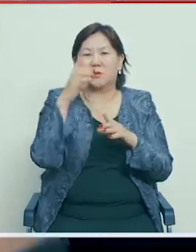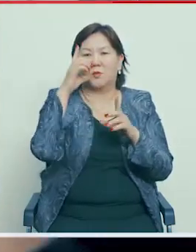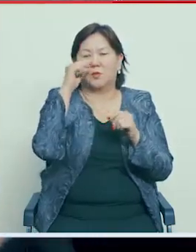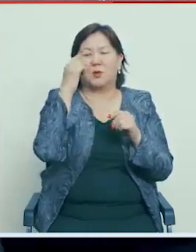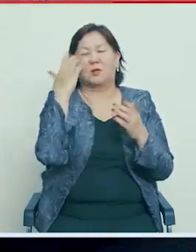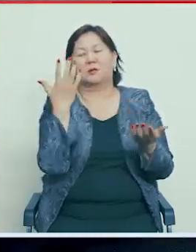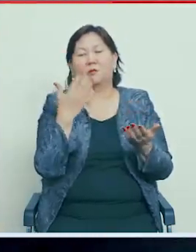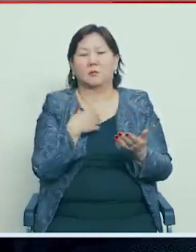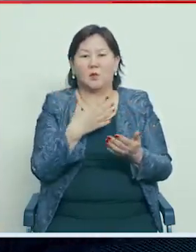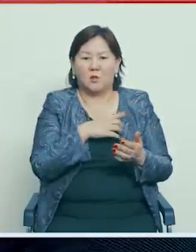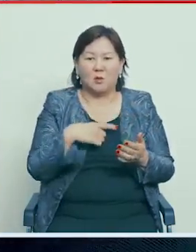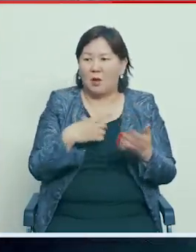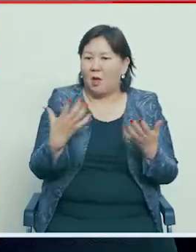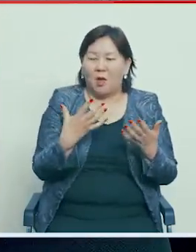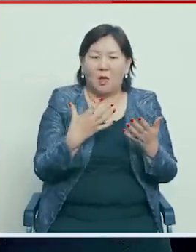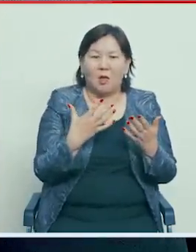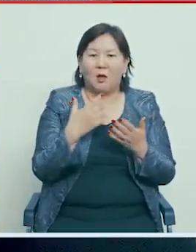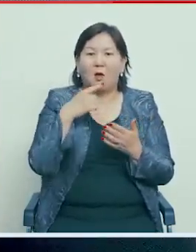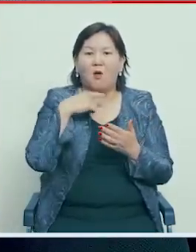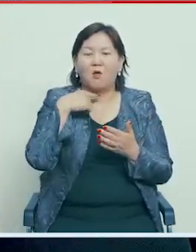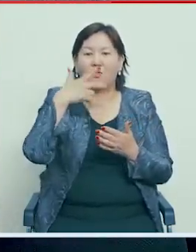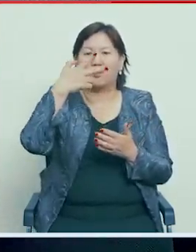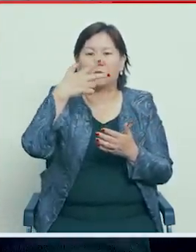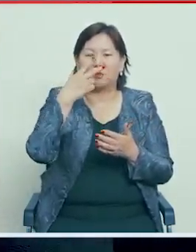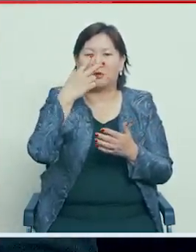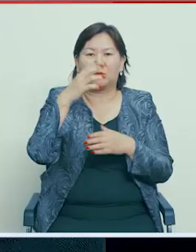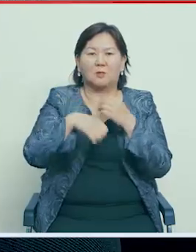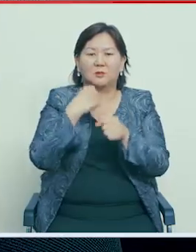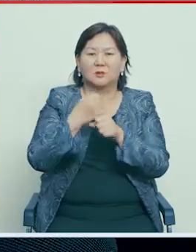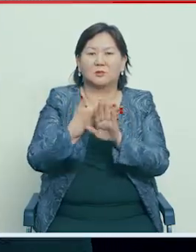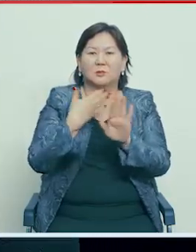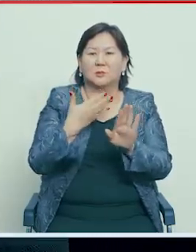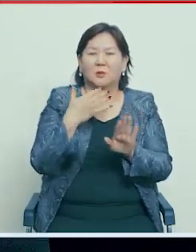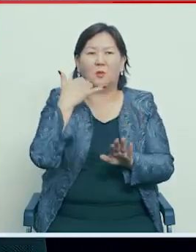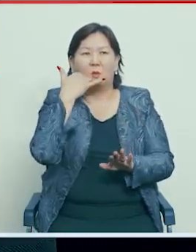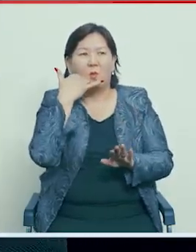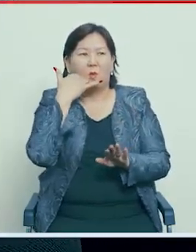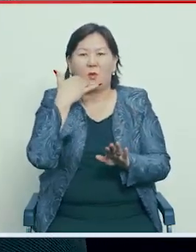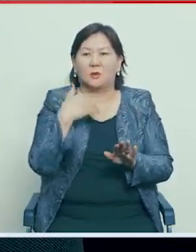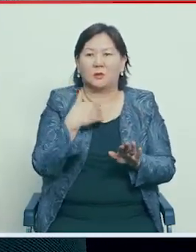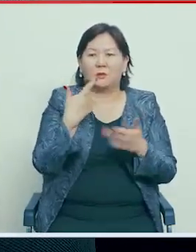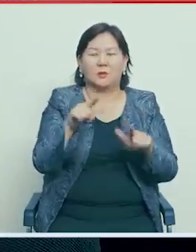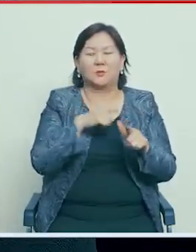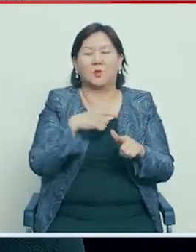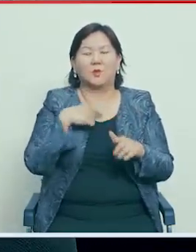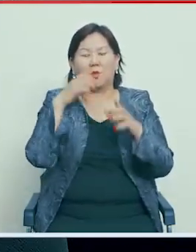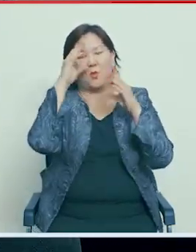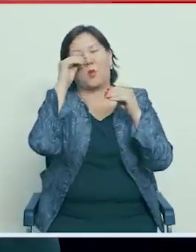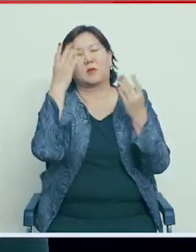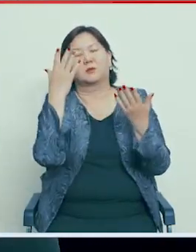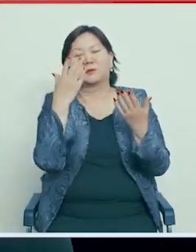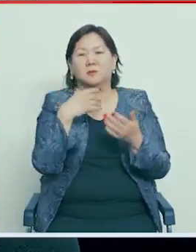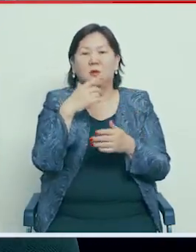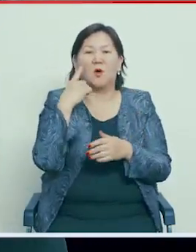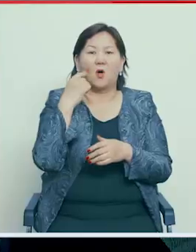унтсан би өөрөө гэртээ миний охин намайг хараад 5 жилийн өмнө уцаар ярих хэвээр уцаар ярьсан.